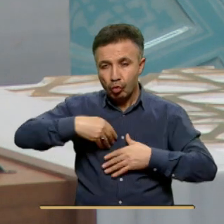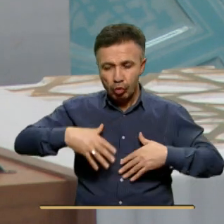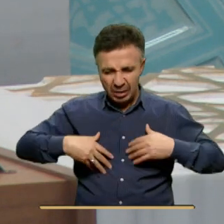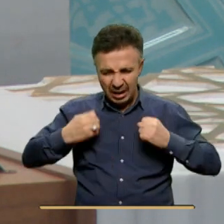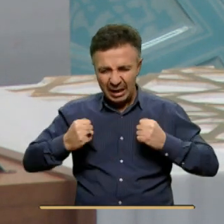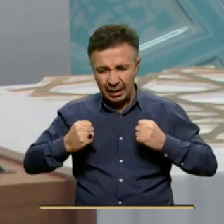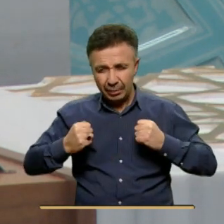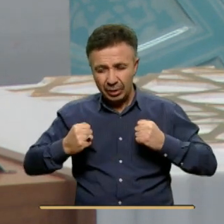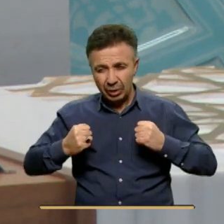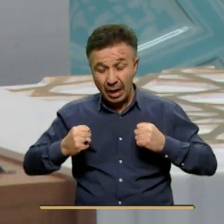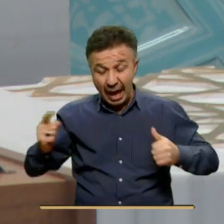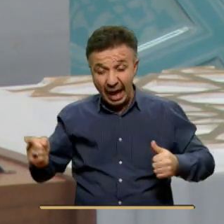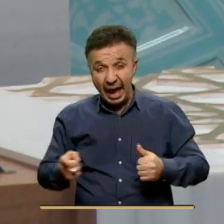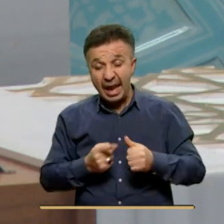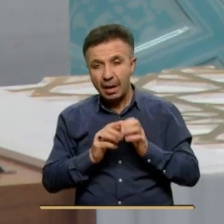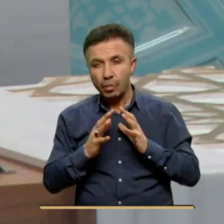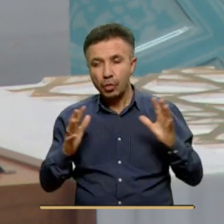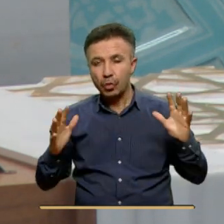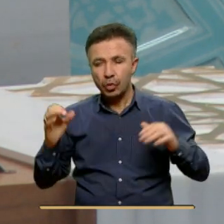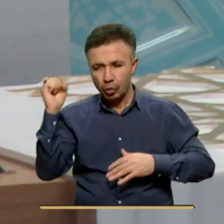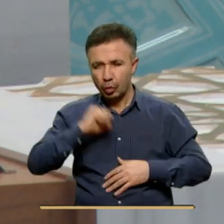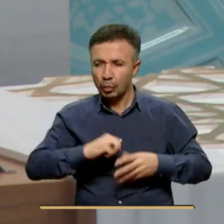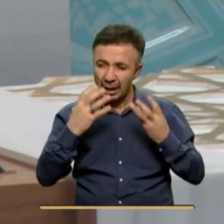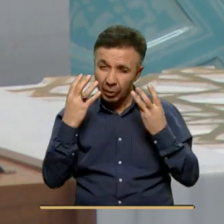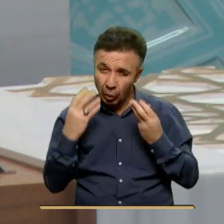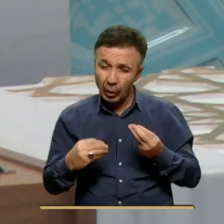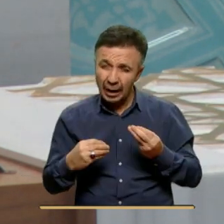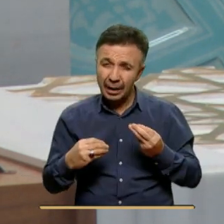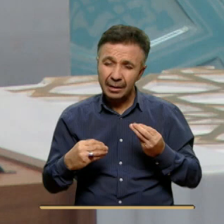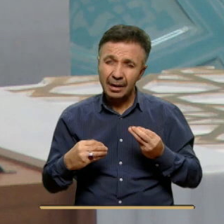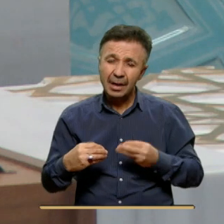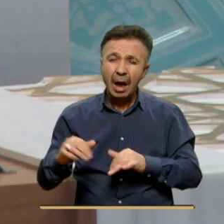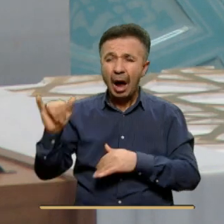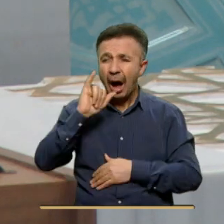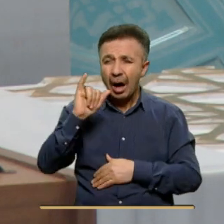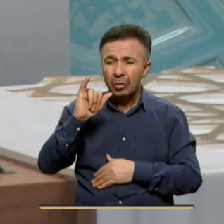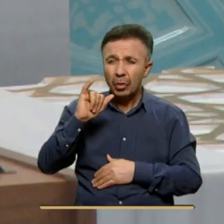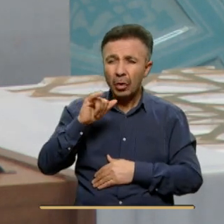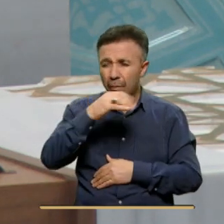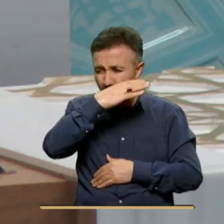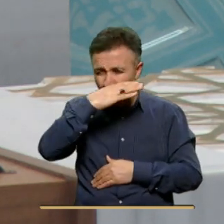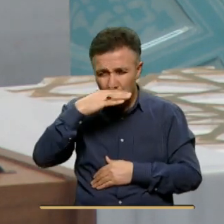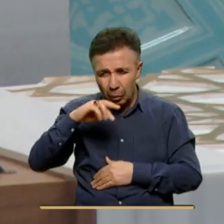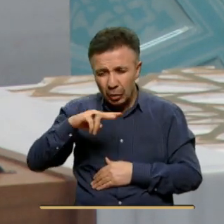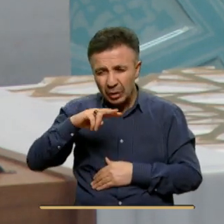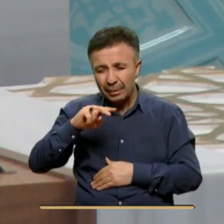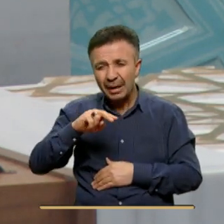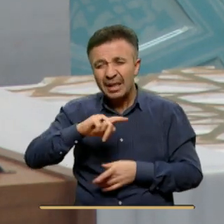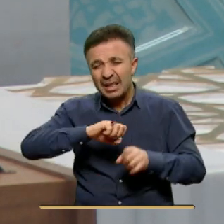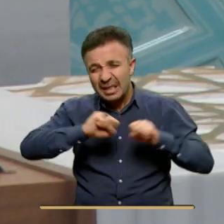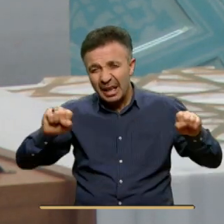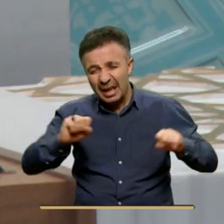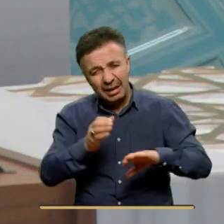büyük düşmanı olan alkol, uyuşturucu gibi zararlı maddelerin ve her